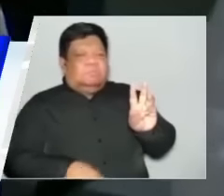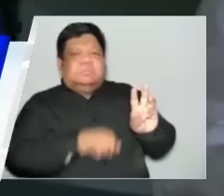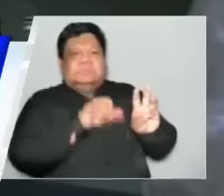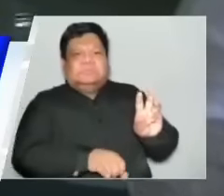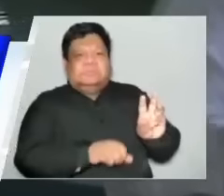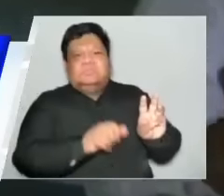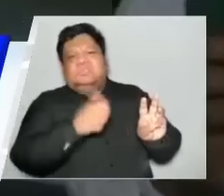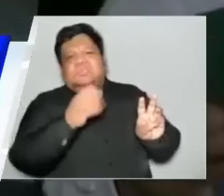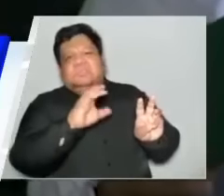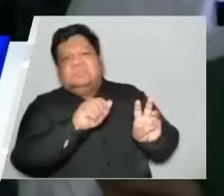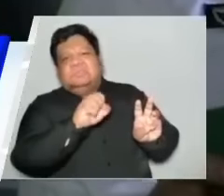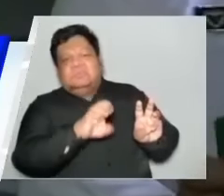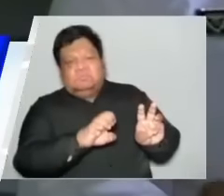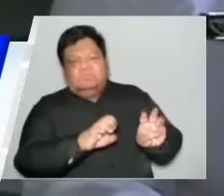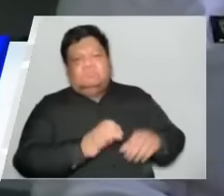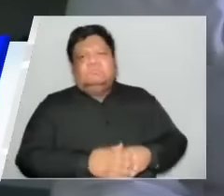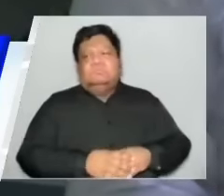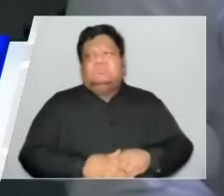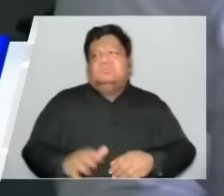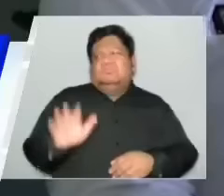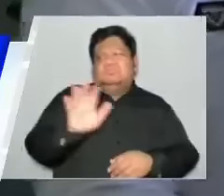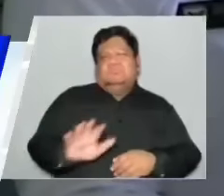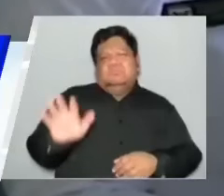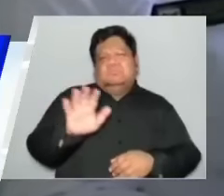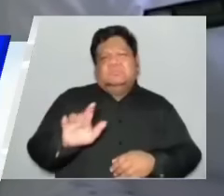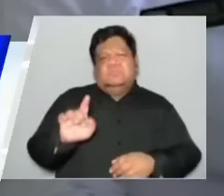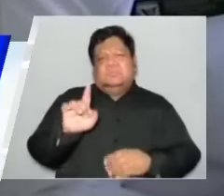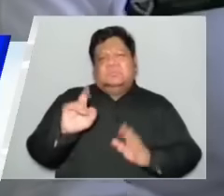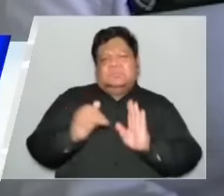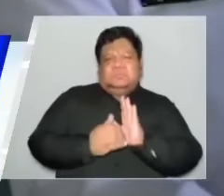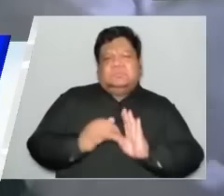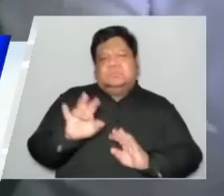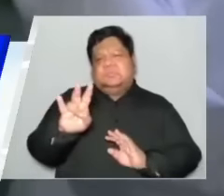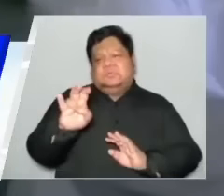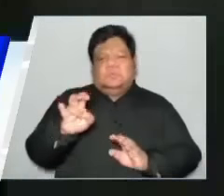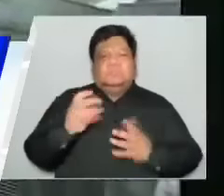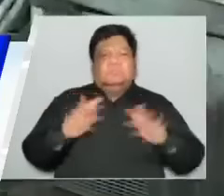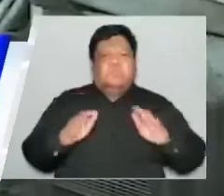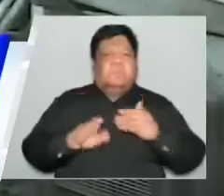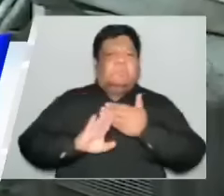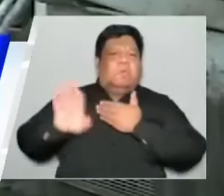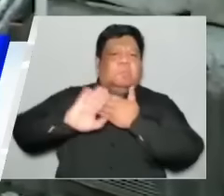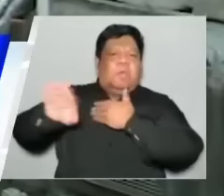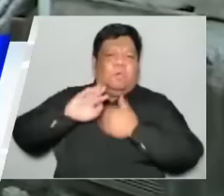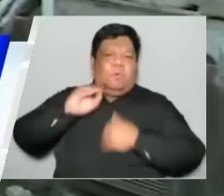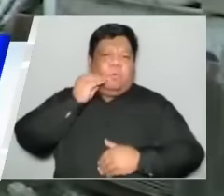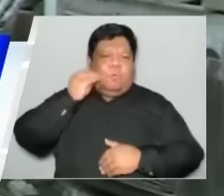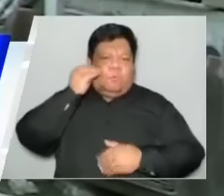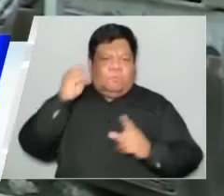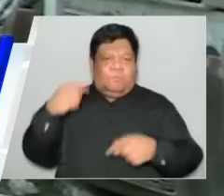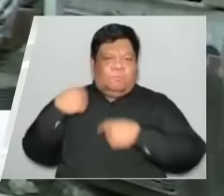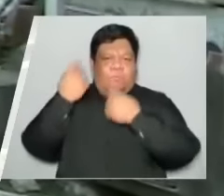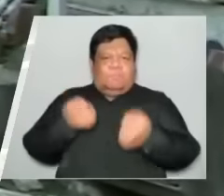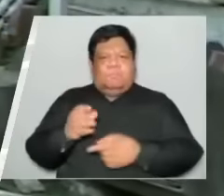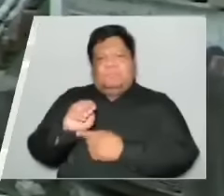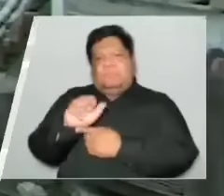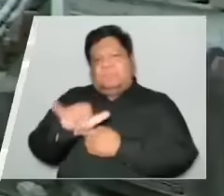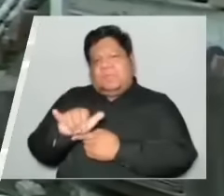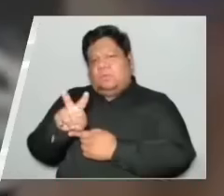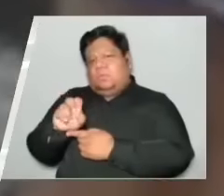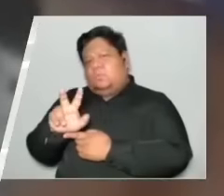1,700 Pogo worker na ang naipadeport mula noong May 4, 2023. Para sa GM Integrated News,